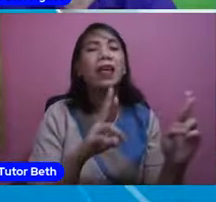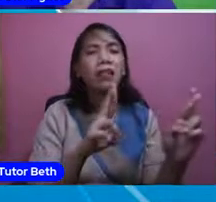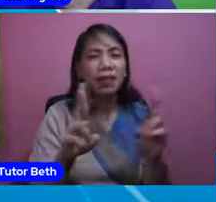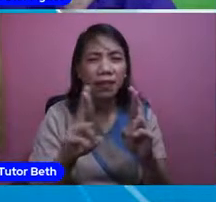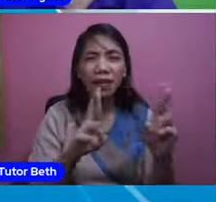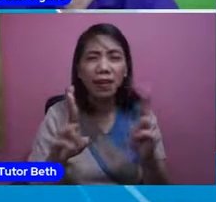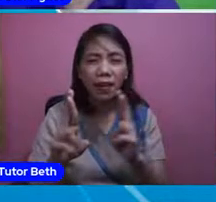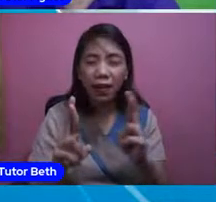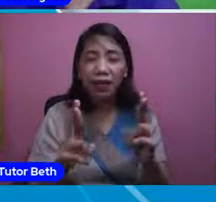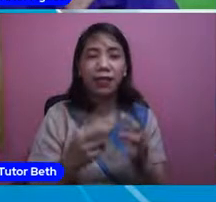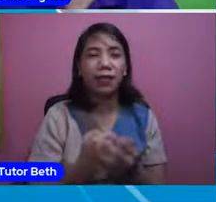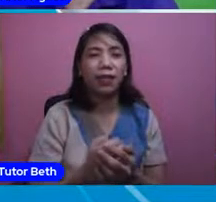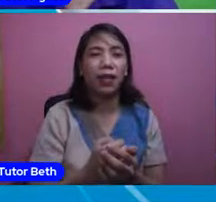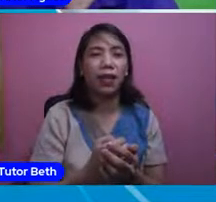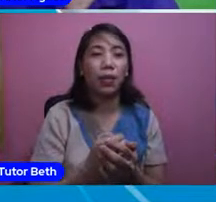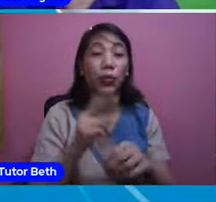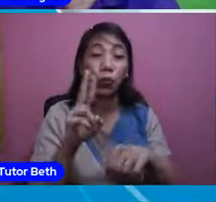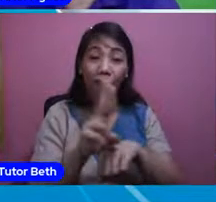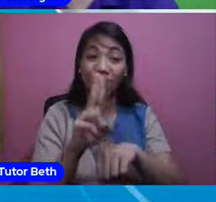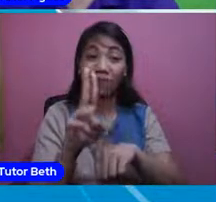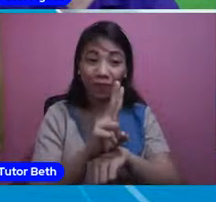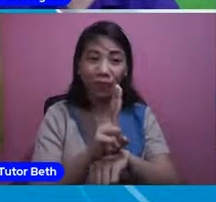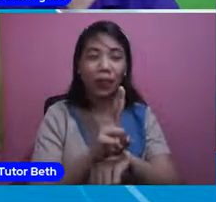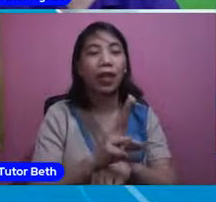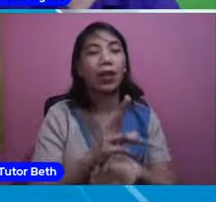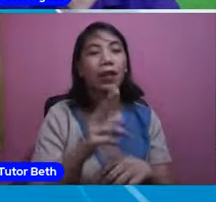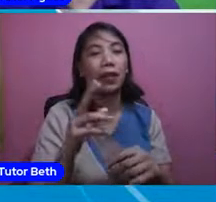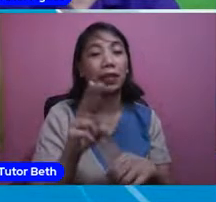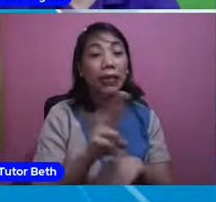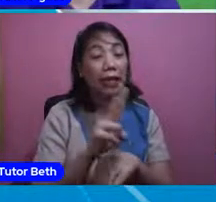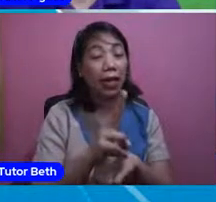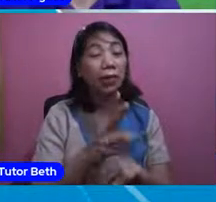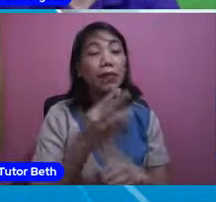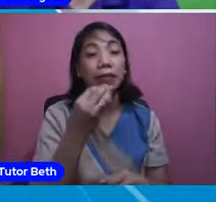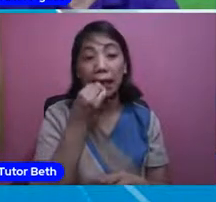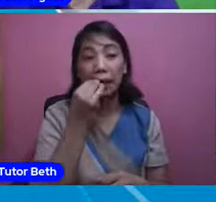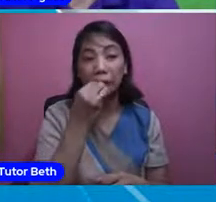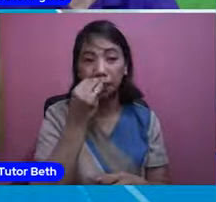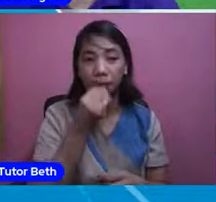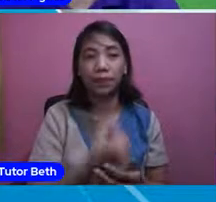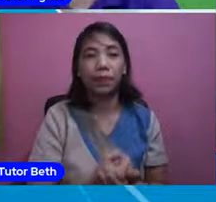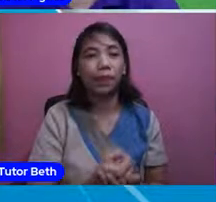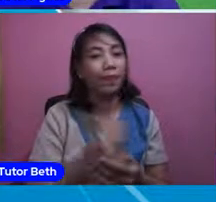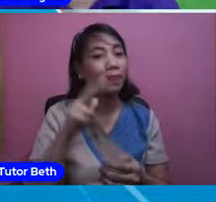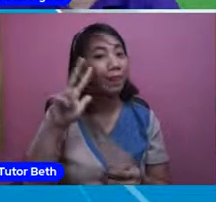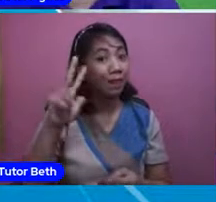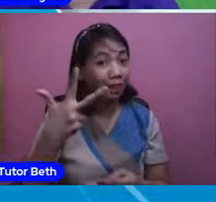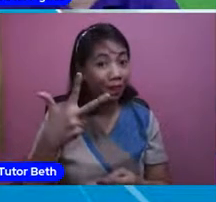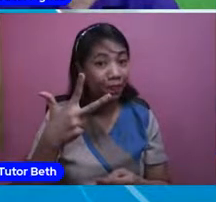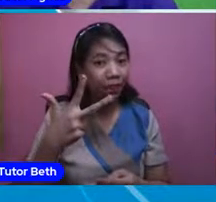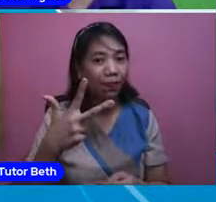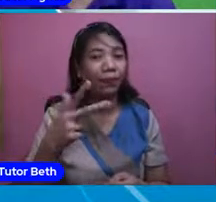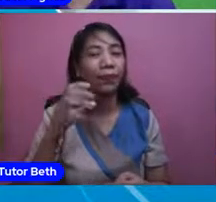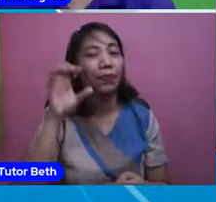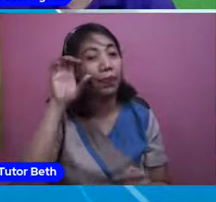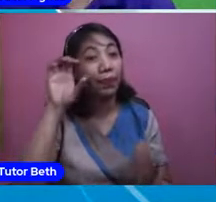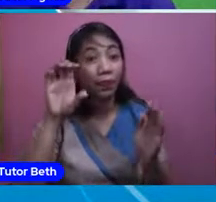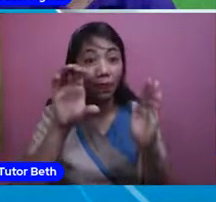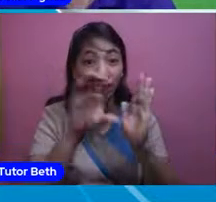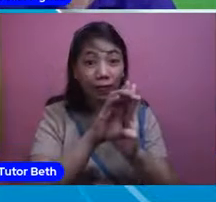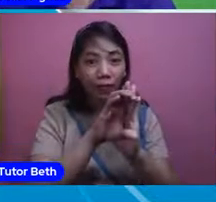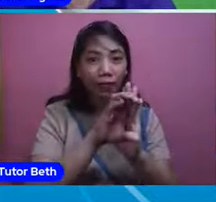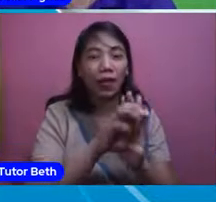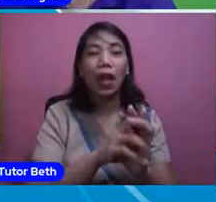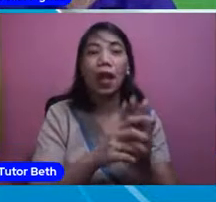mga gamit na gagamitin nila sa pagkain sa agahan. Pangatlong larawan, pinapakita naman na si